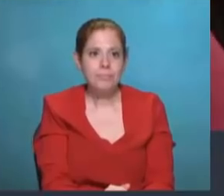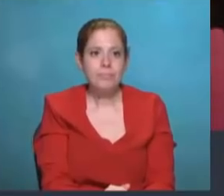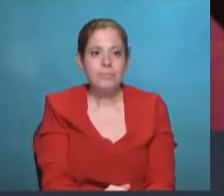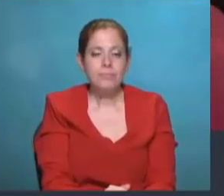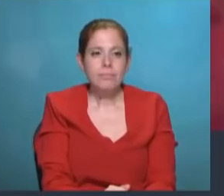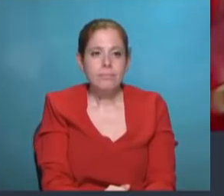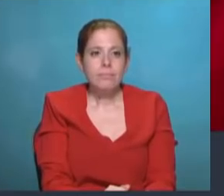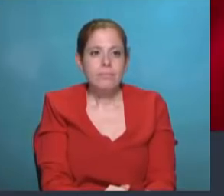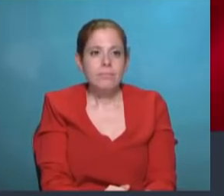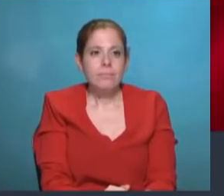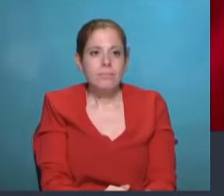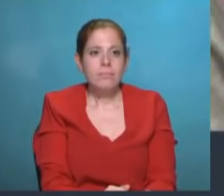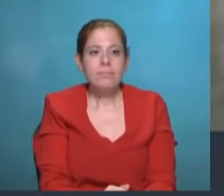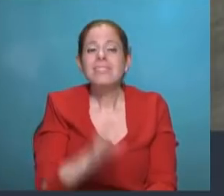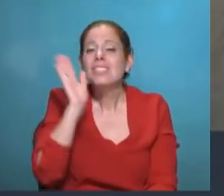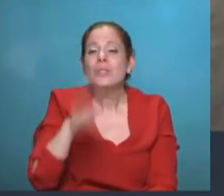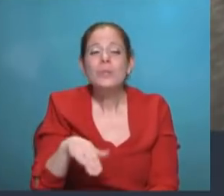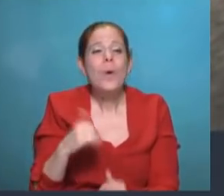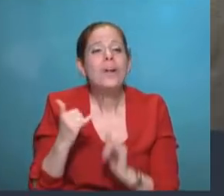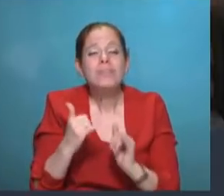very cheap for presents,